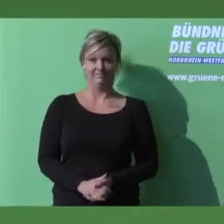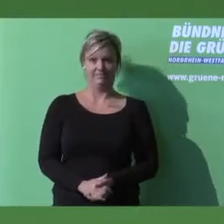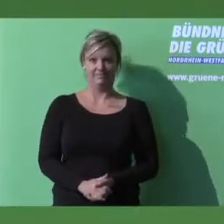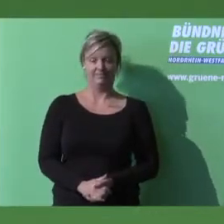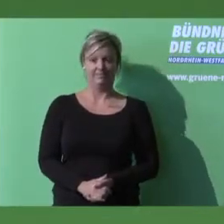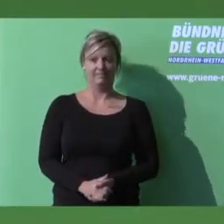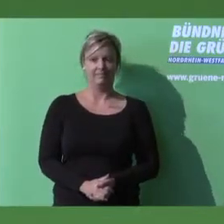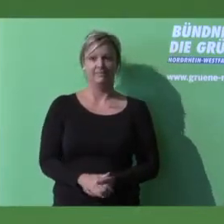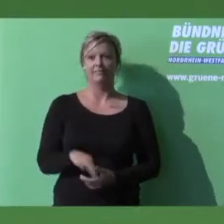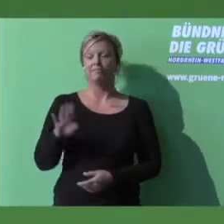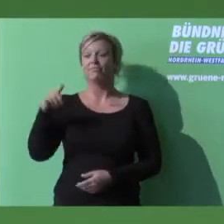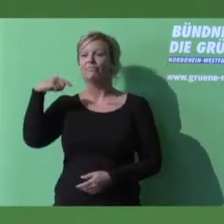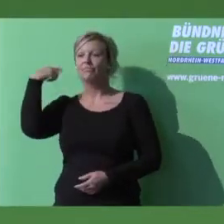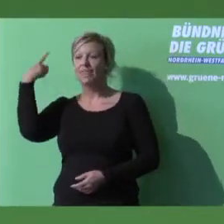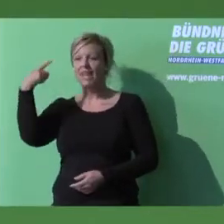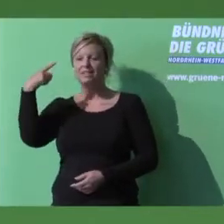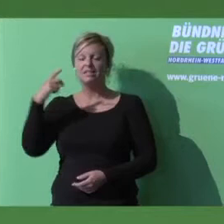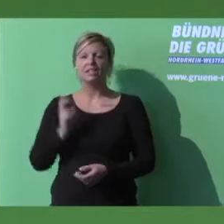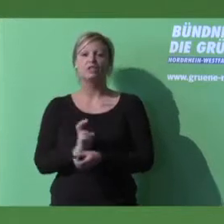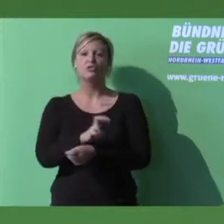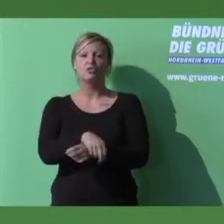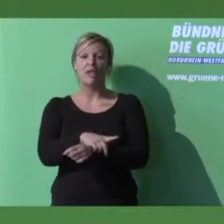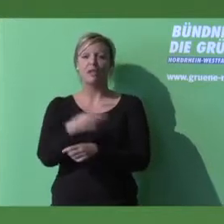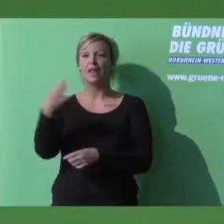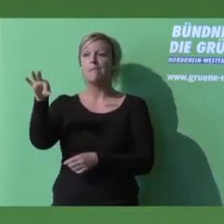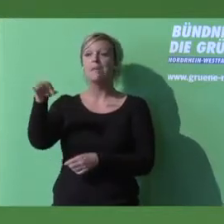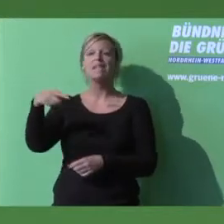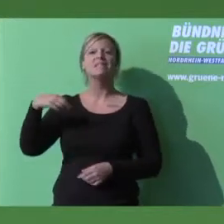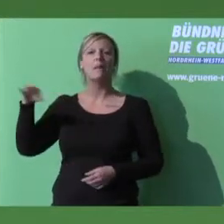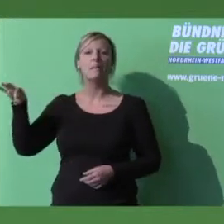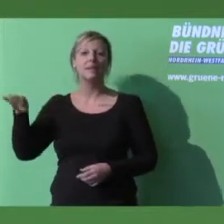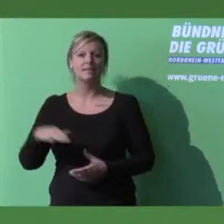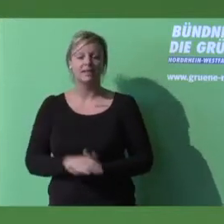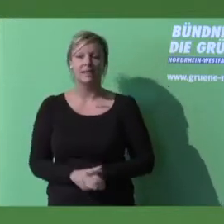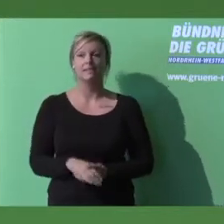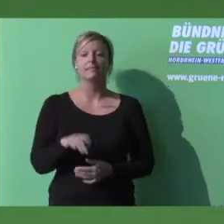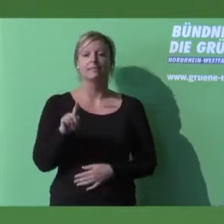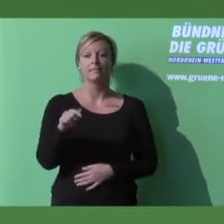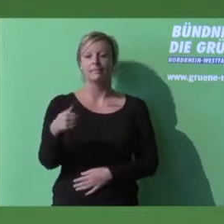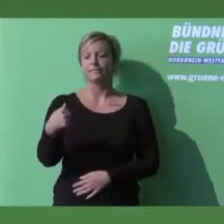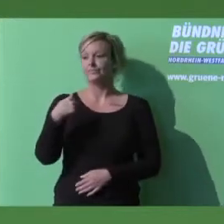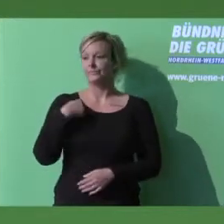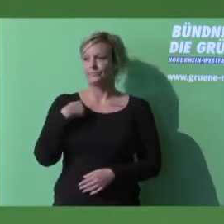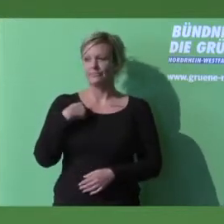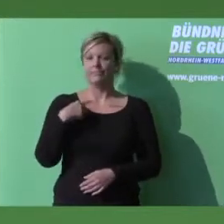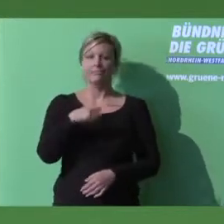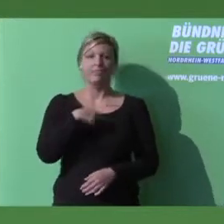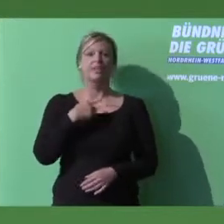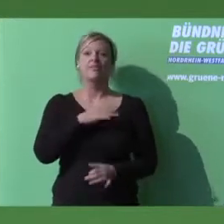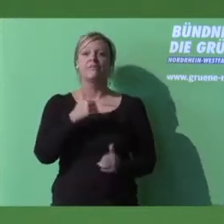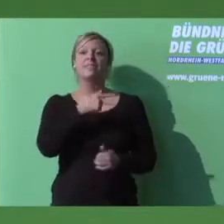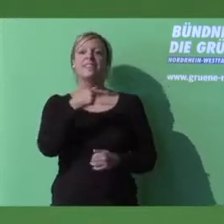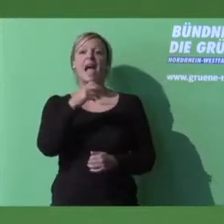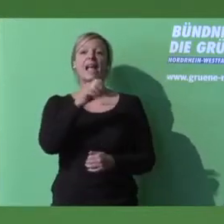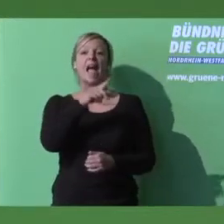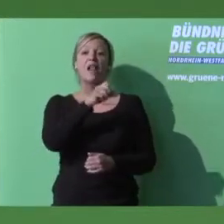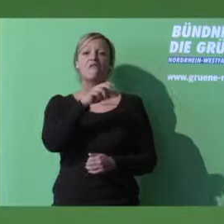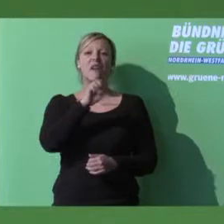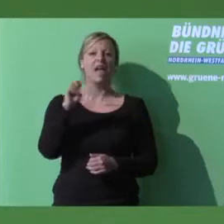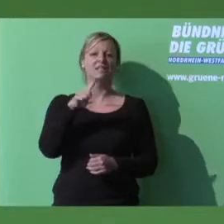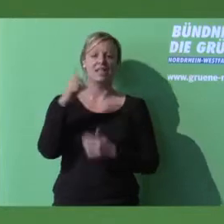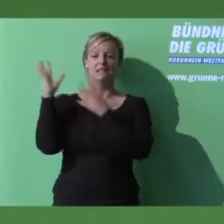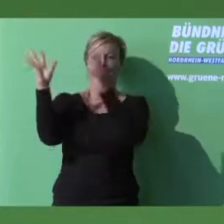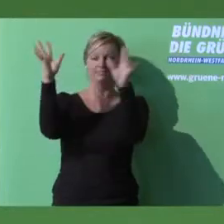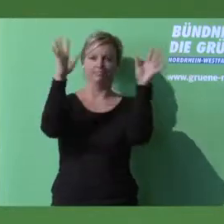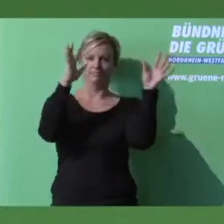stellvertretende Ministerpräsident von Hessen unser Tarek Al-Wazir sein wird. Und dann ist es wieder in einem rot-grünen